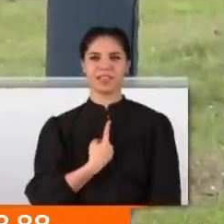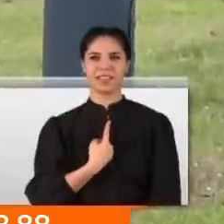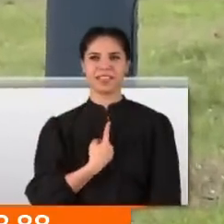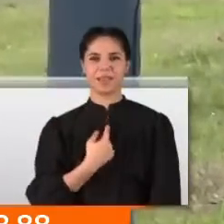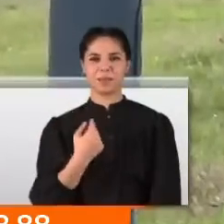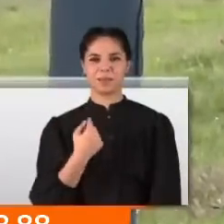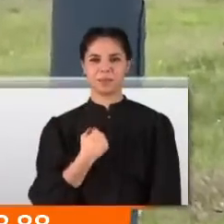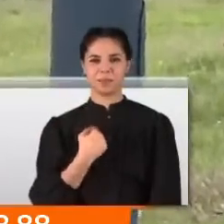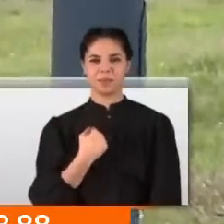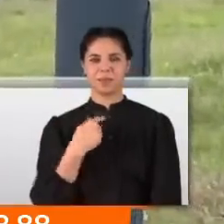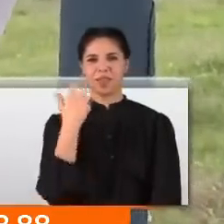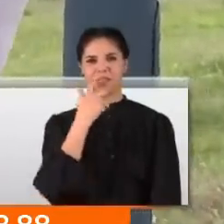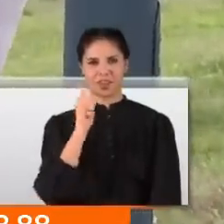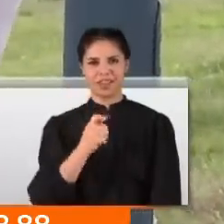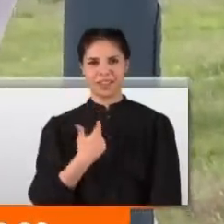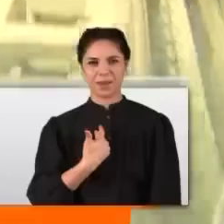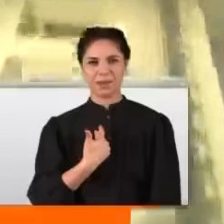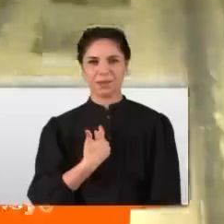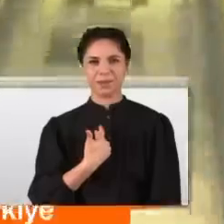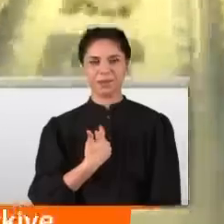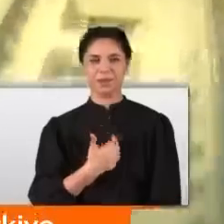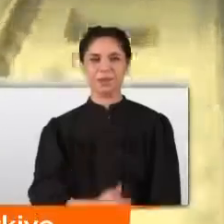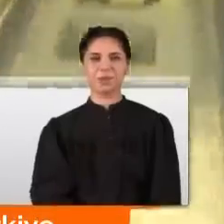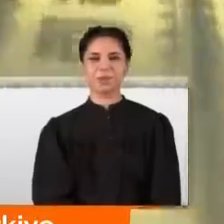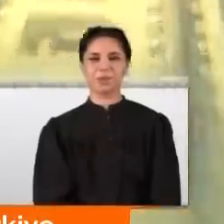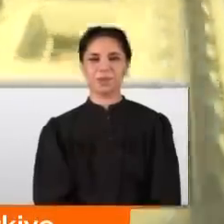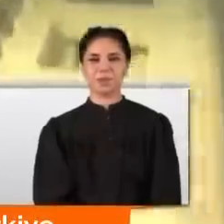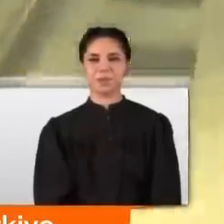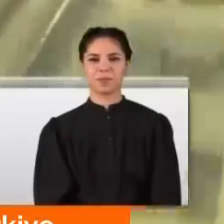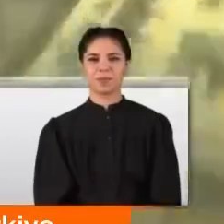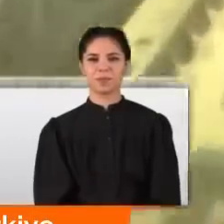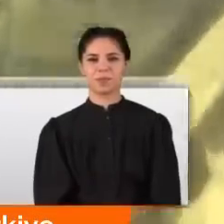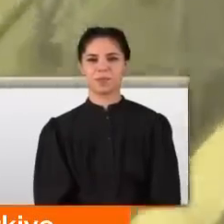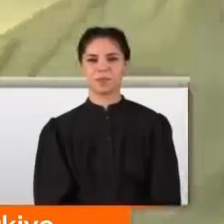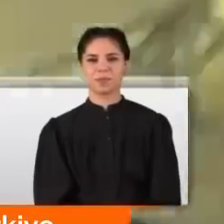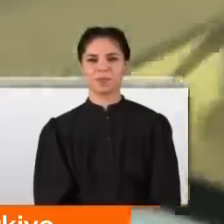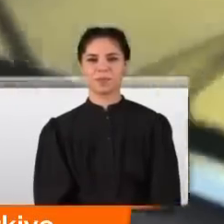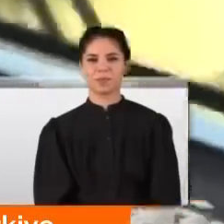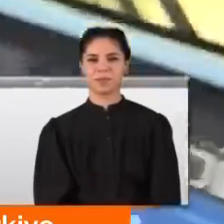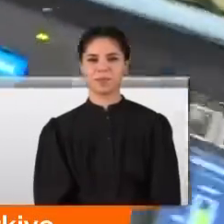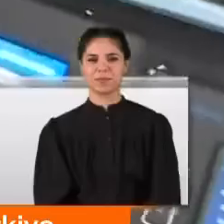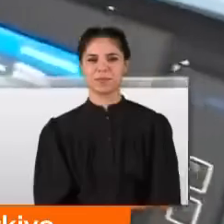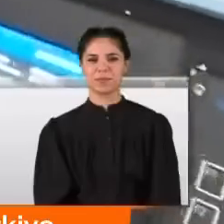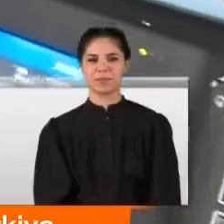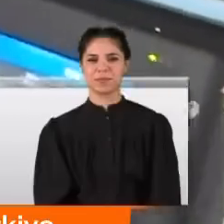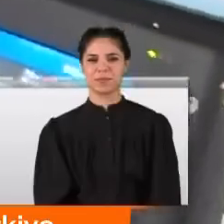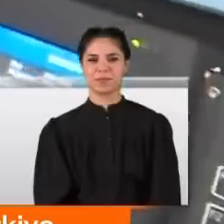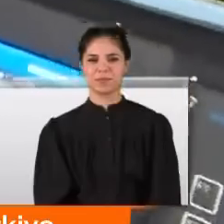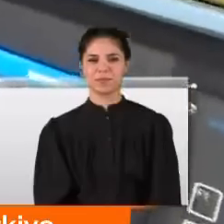ben söyledim. Ne söyledin? Gündüz gece, gündüz gece.